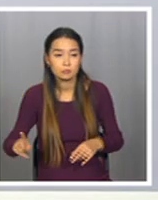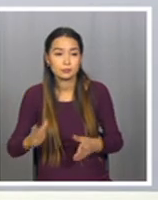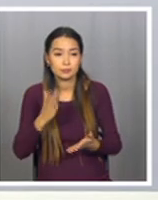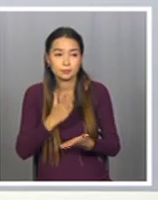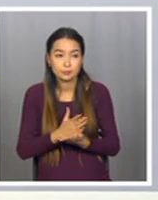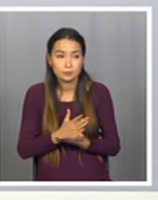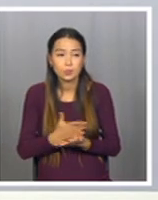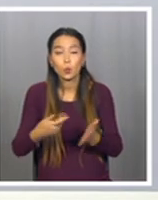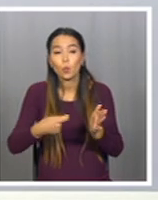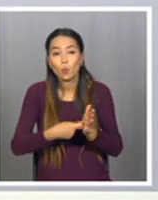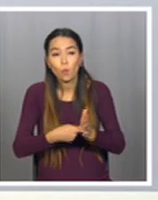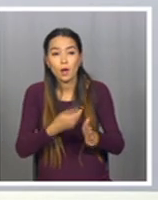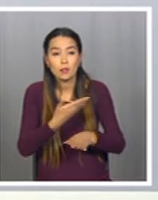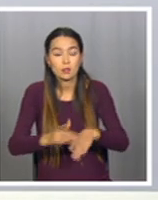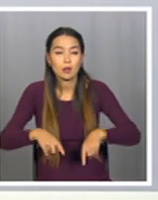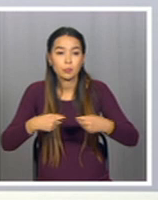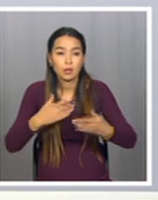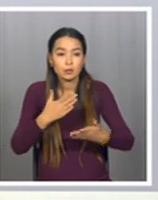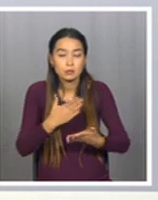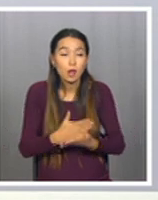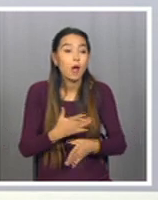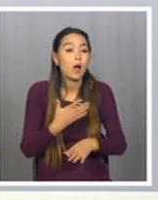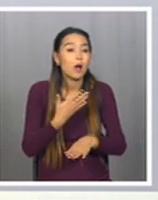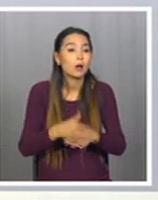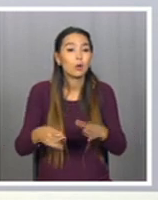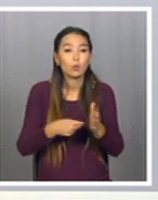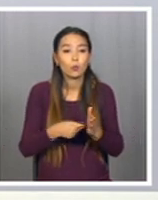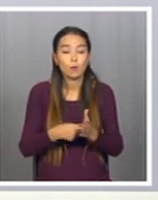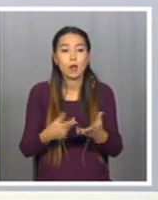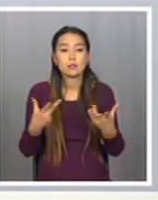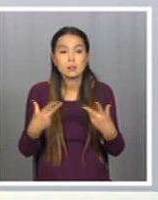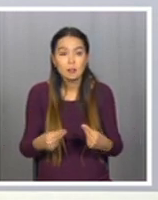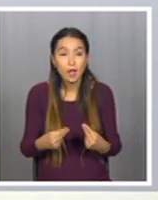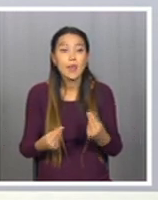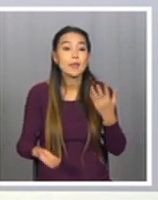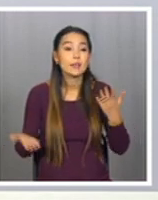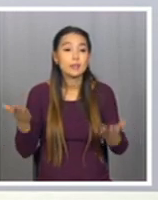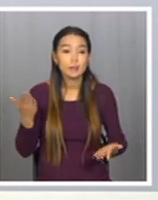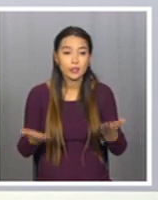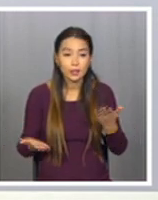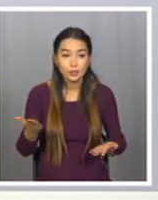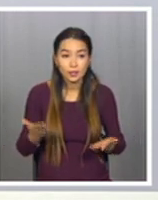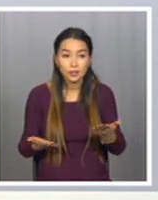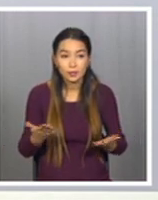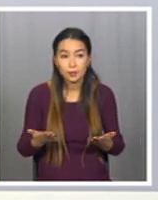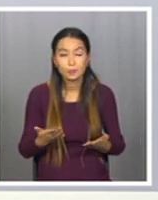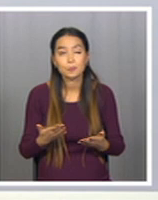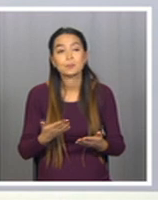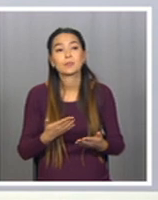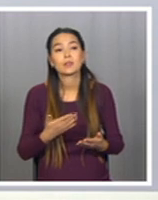Ал қуат бөлінген қуат қайда кетеді деген сұрақ туындайды. Егер бізде актив кедергі ғана болатын